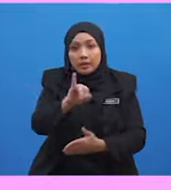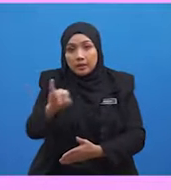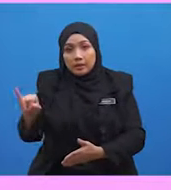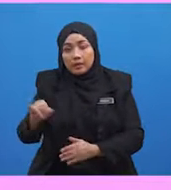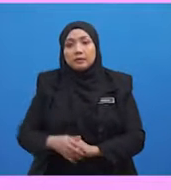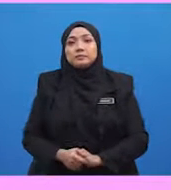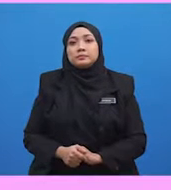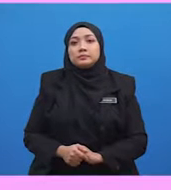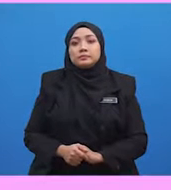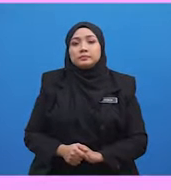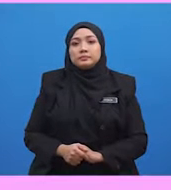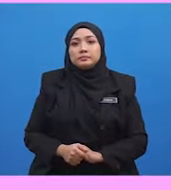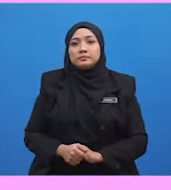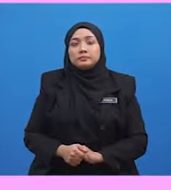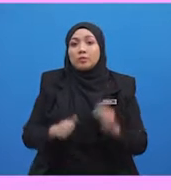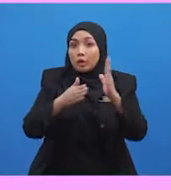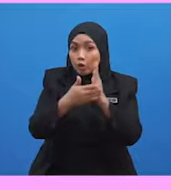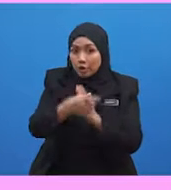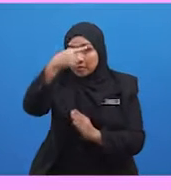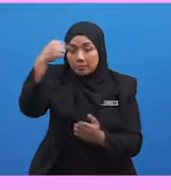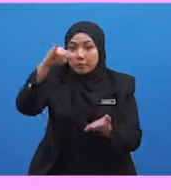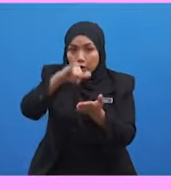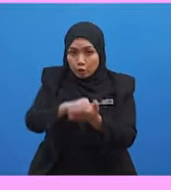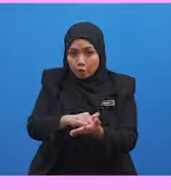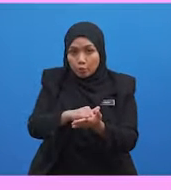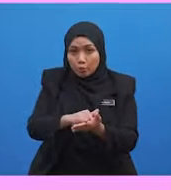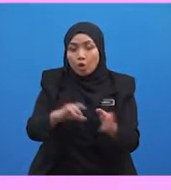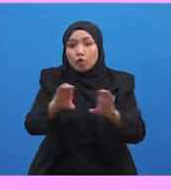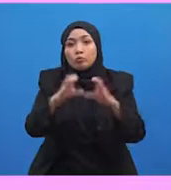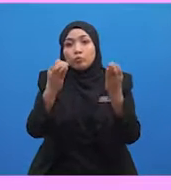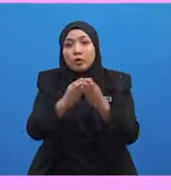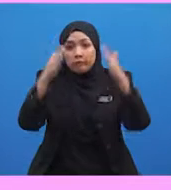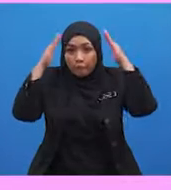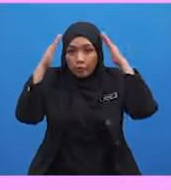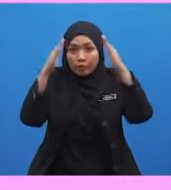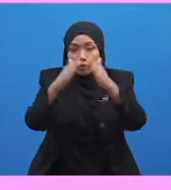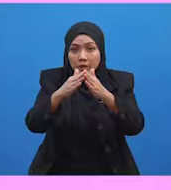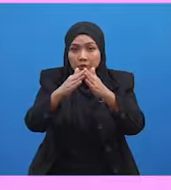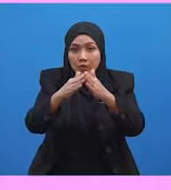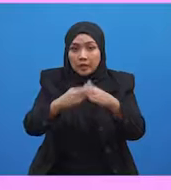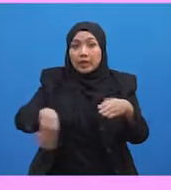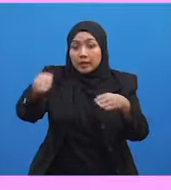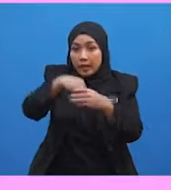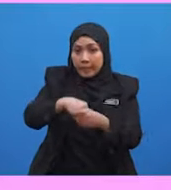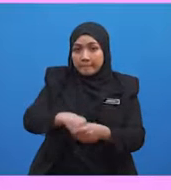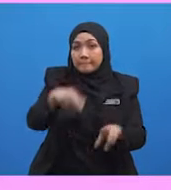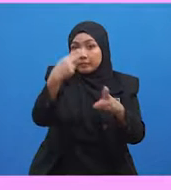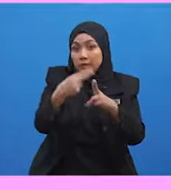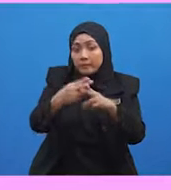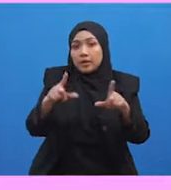Oleh sebab itu, kumpulan fokus dikenali dalam format berstruktur.